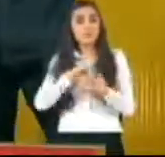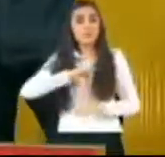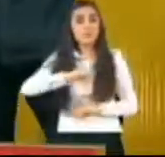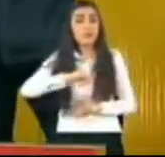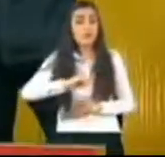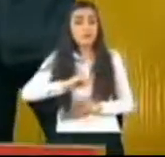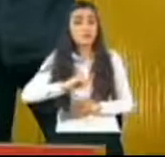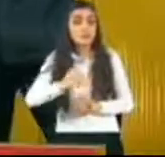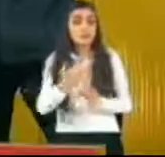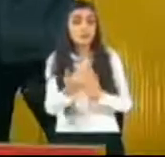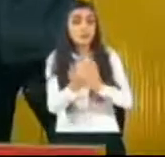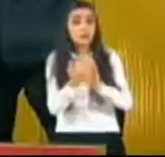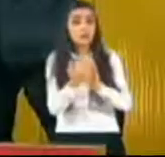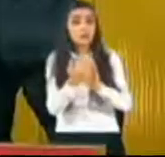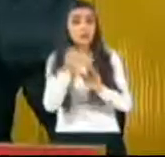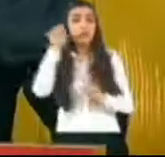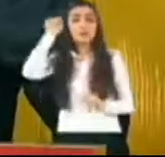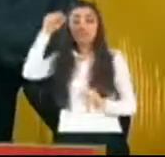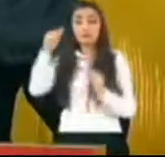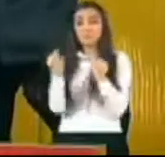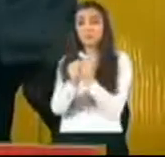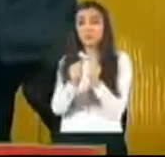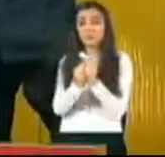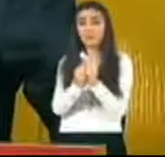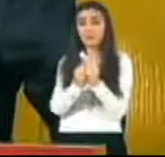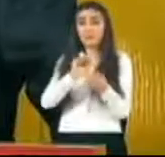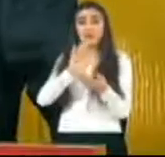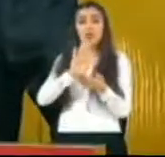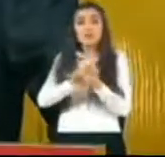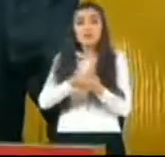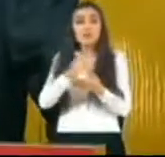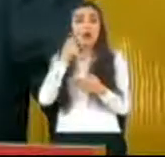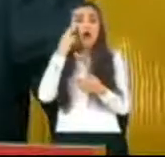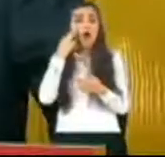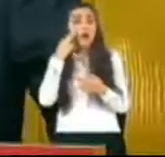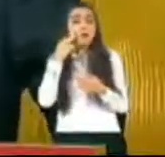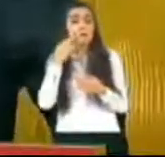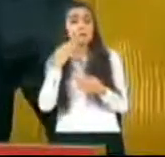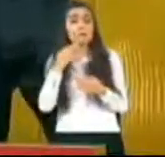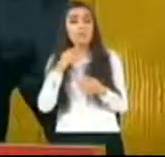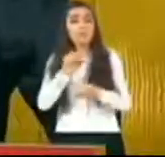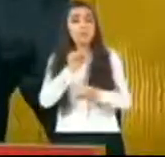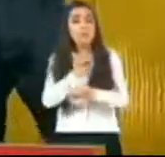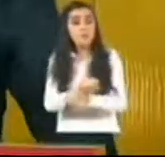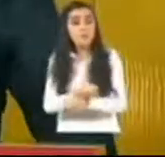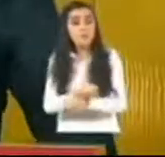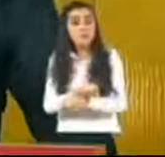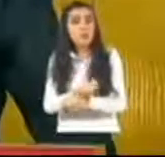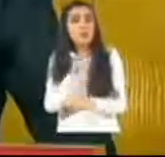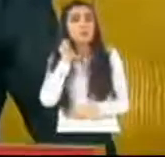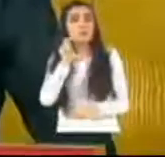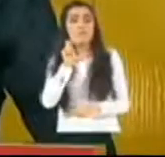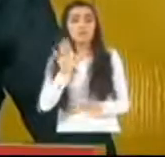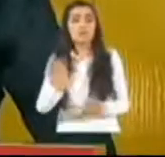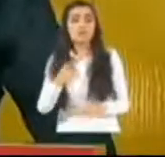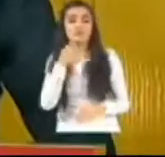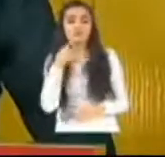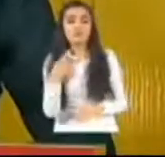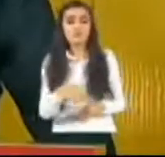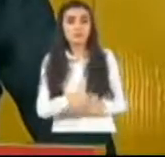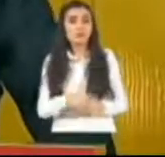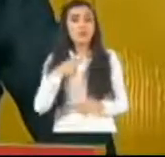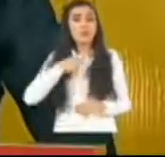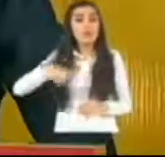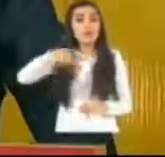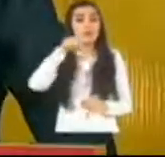karşısında eşkıyalarıyla birlikte hezimet ve hüsrana uğramaya mahkum ve mecbur kalacaktır.